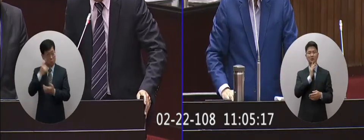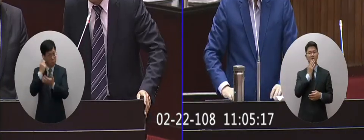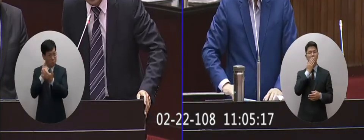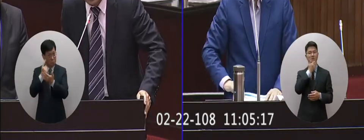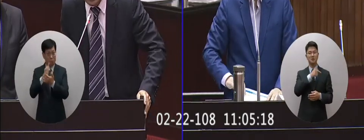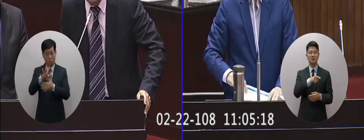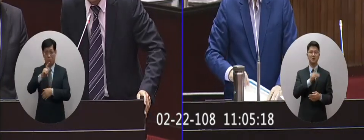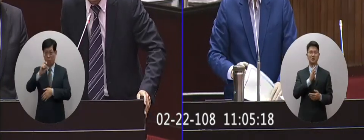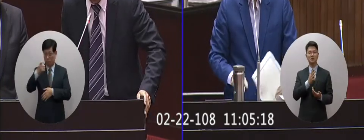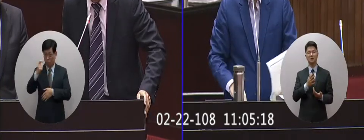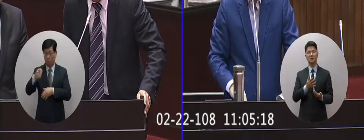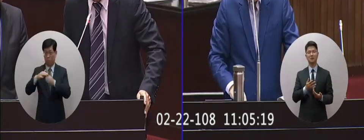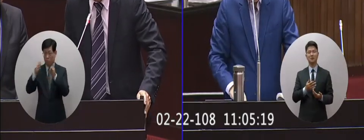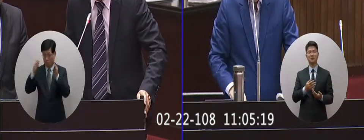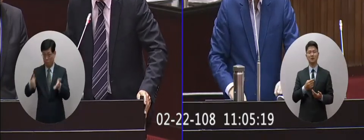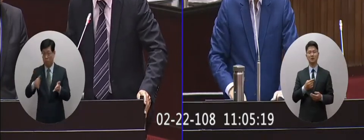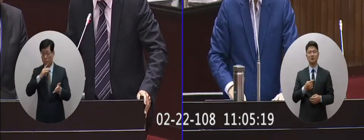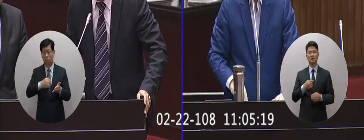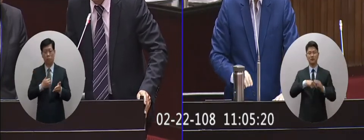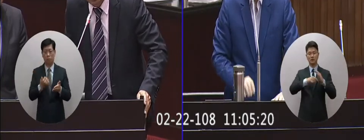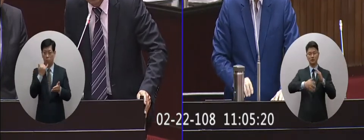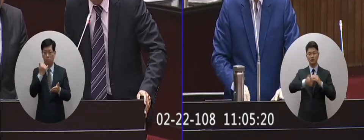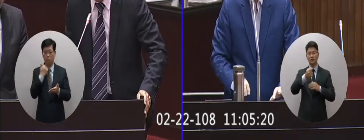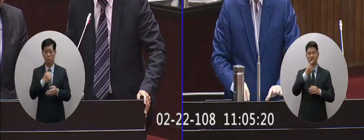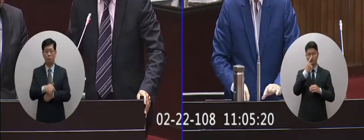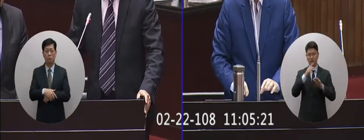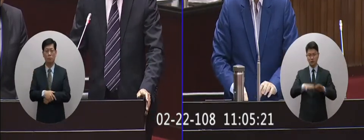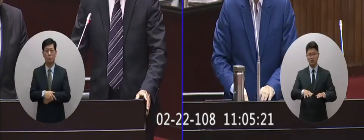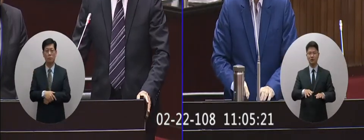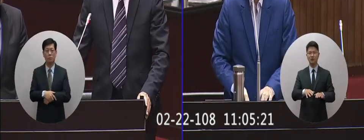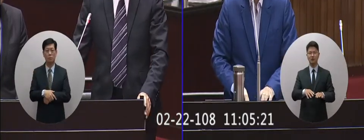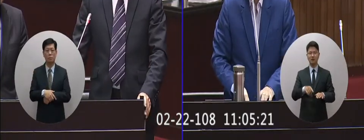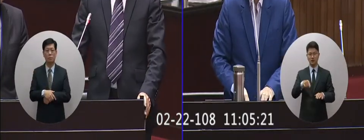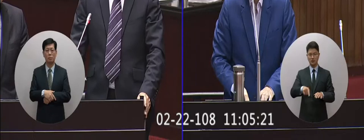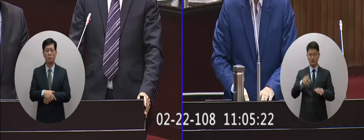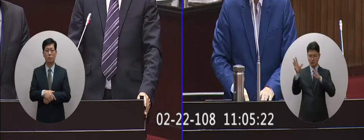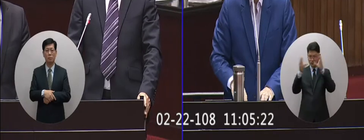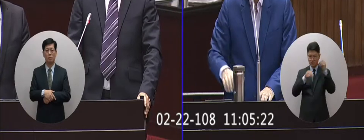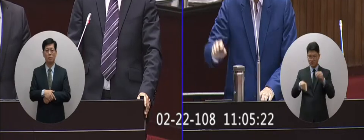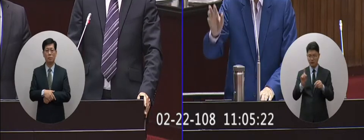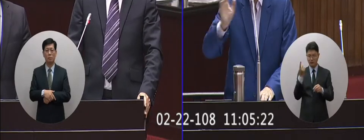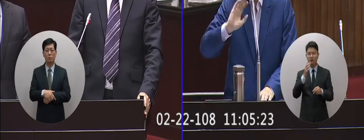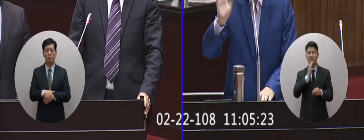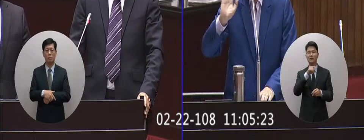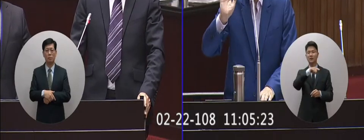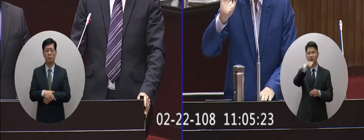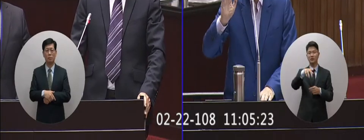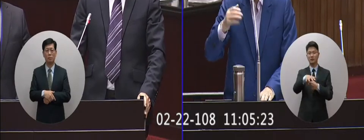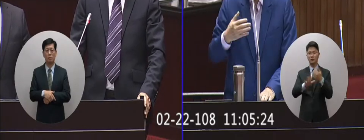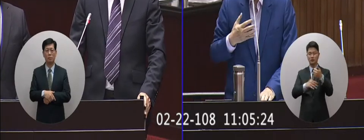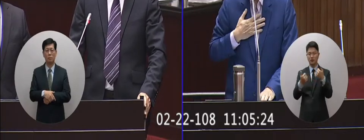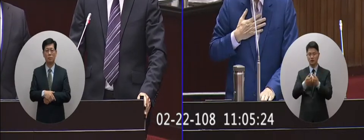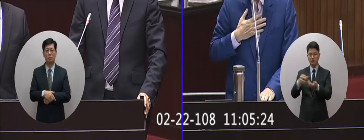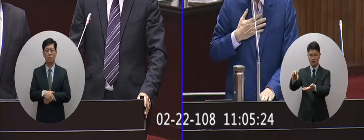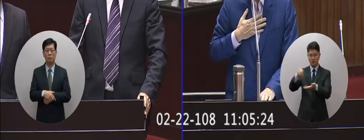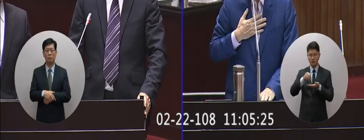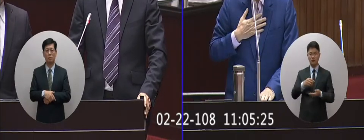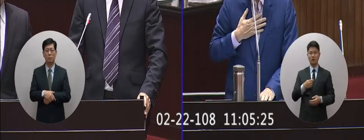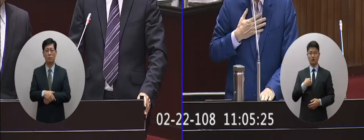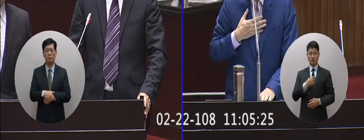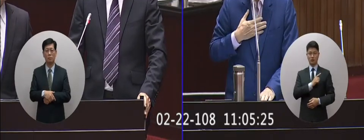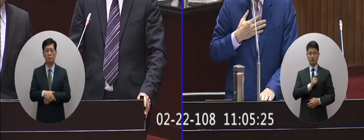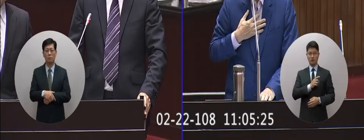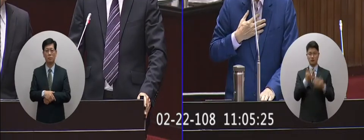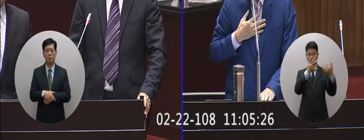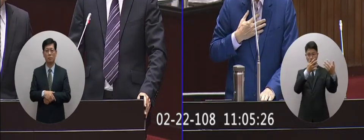天有100,000箱的鸡蛋产量。 我拿你们的资料给你们看，好不好？我不会自己去变。费鸿泰问政